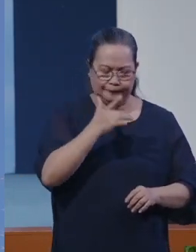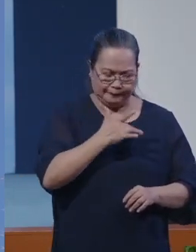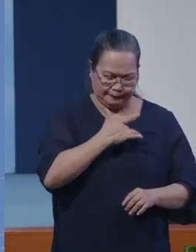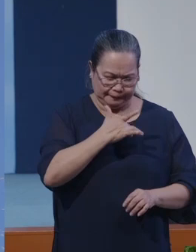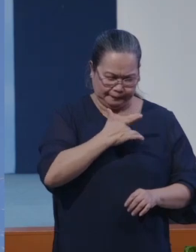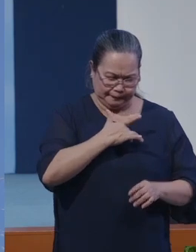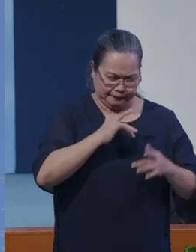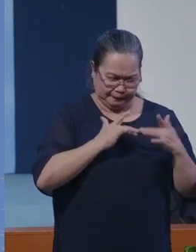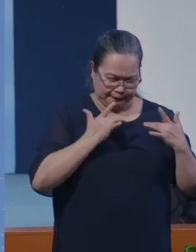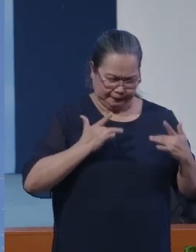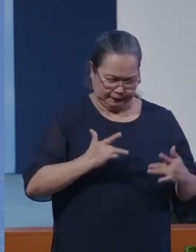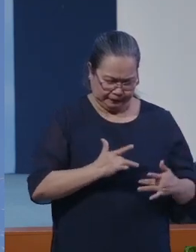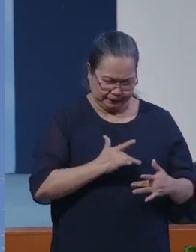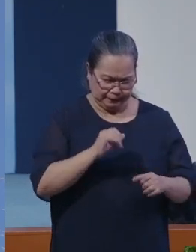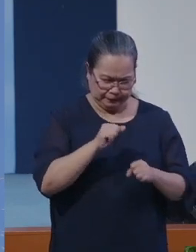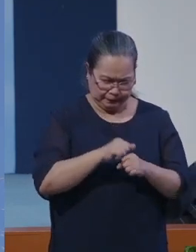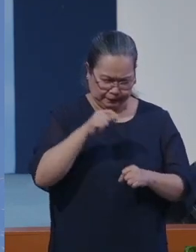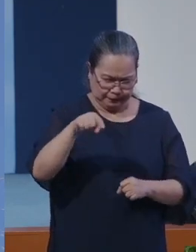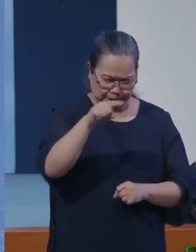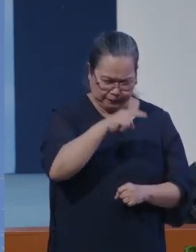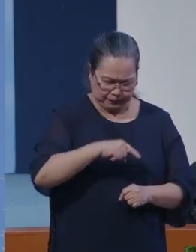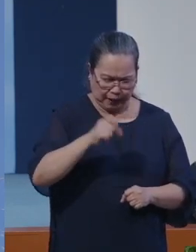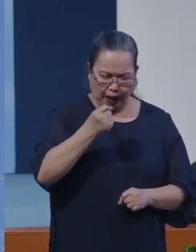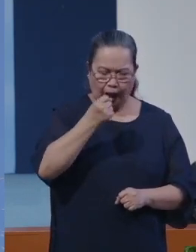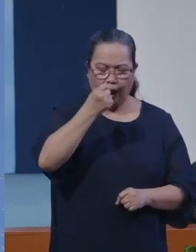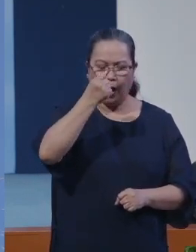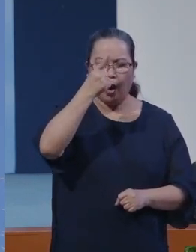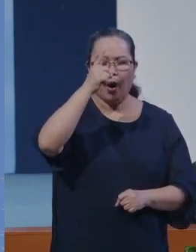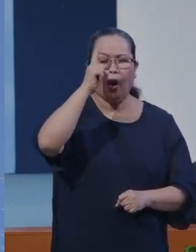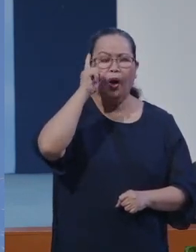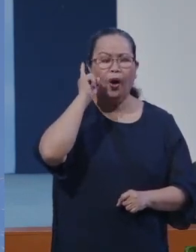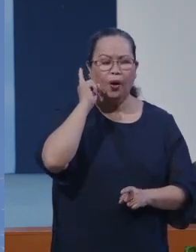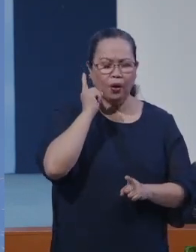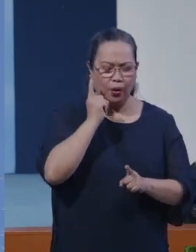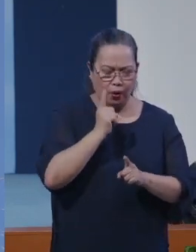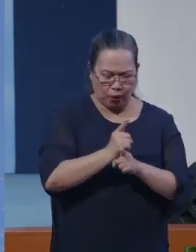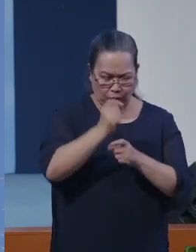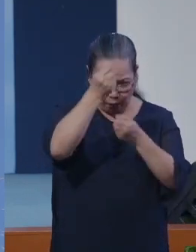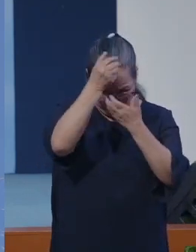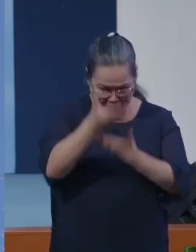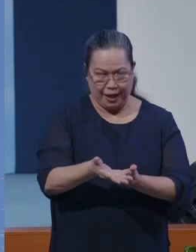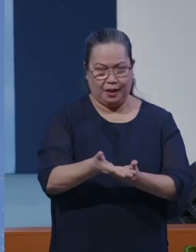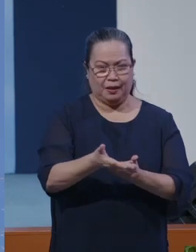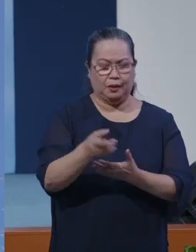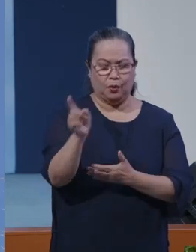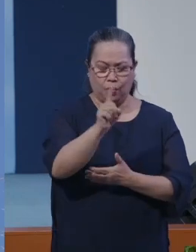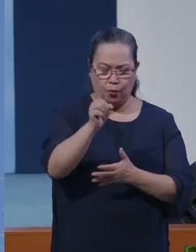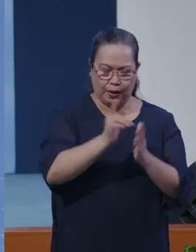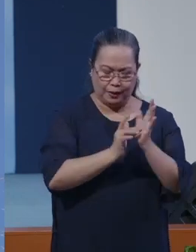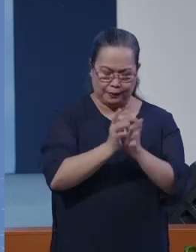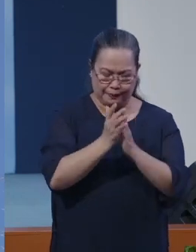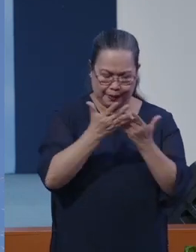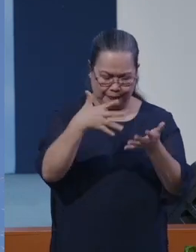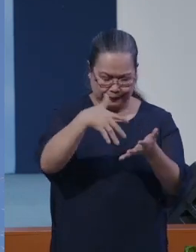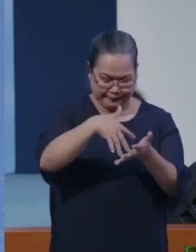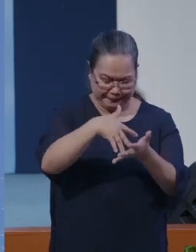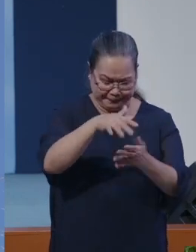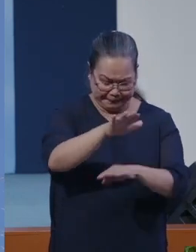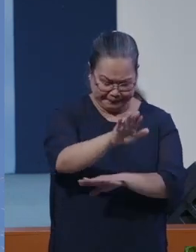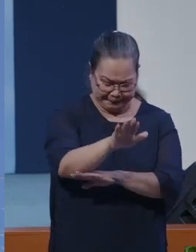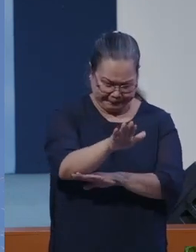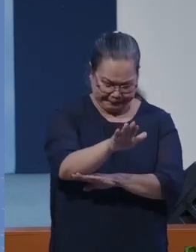mga puso upang kami ay makaunawa at sumunod sa aming mapag-aaralan ngayong hapong